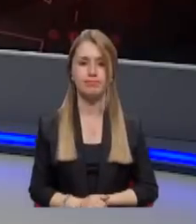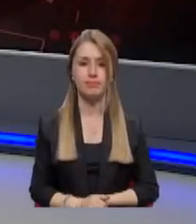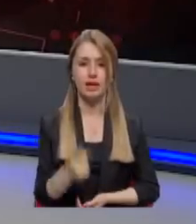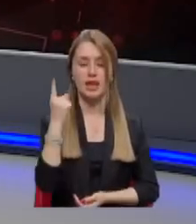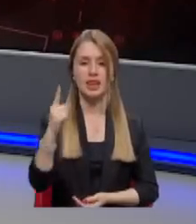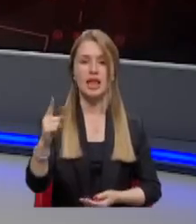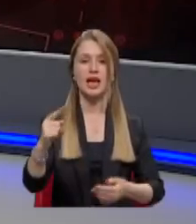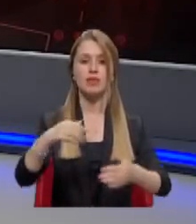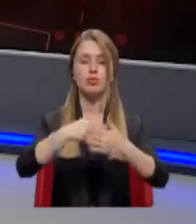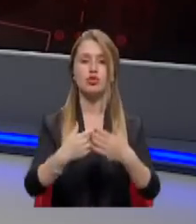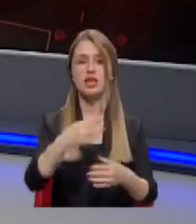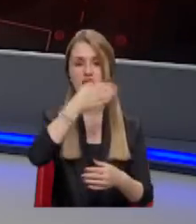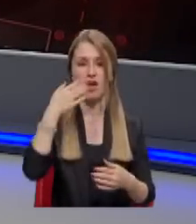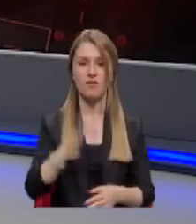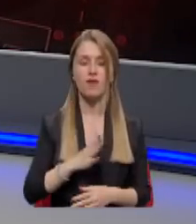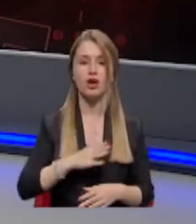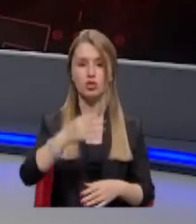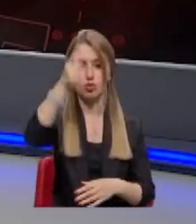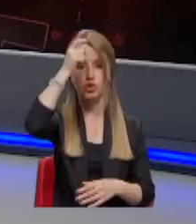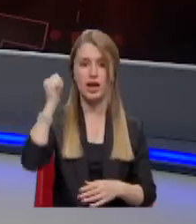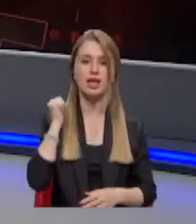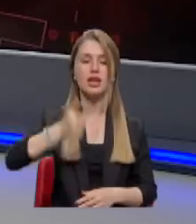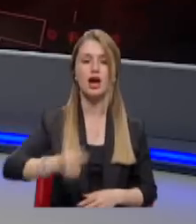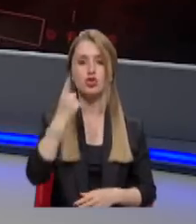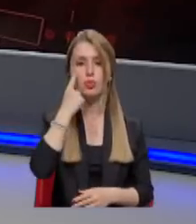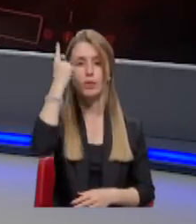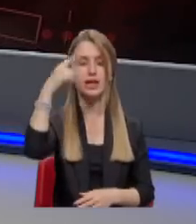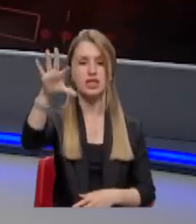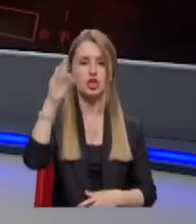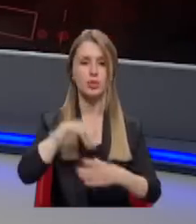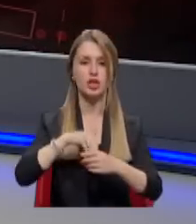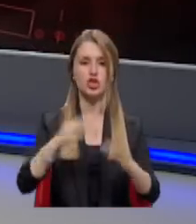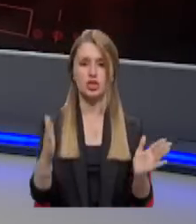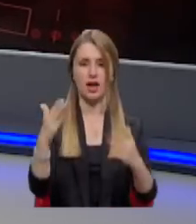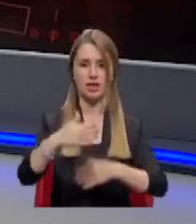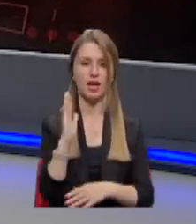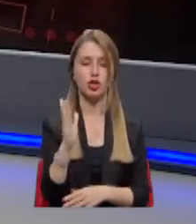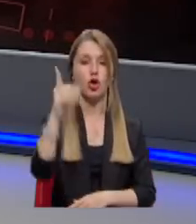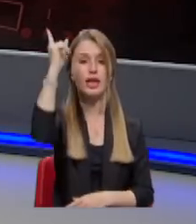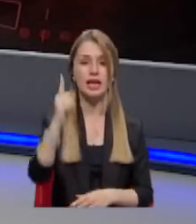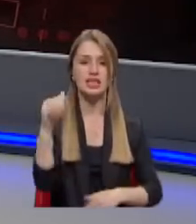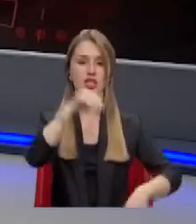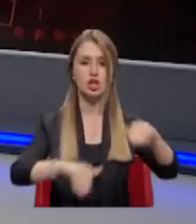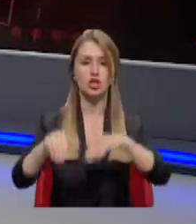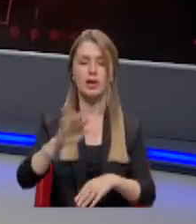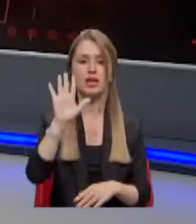Tek pusula, tek zarfla Türkiye yarın Cumhurbaşkanı'nı seçmek için sandığa gidiyor. İlk turda